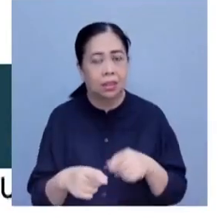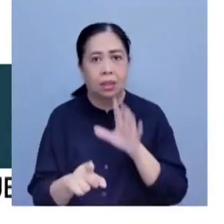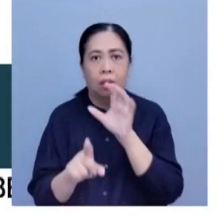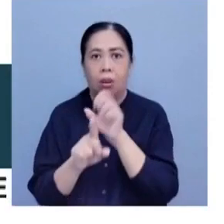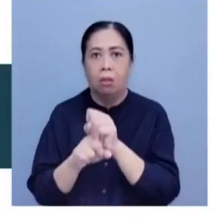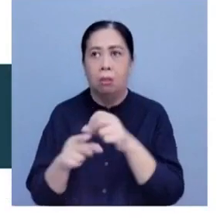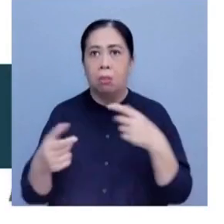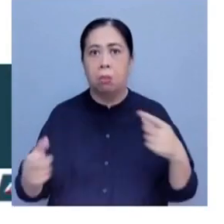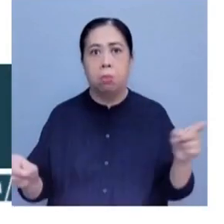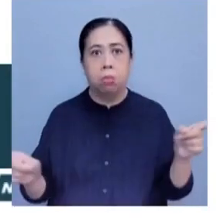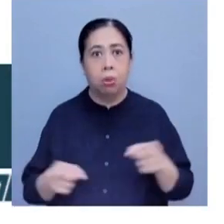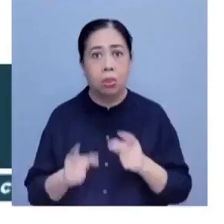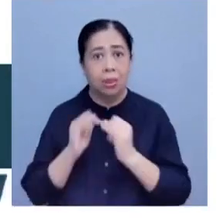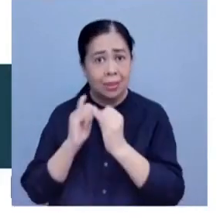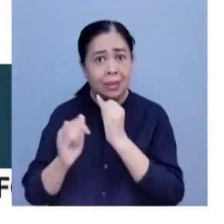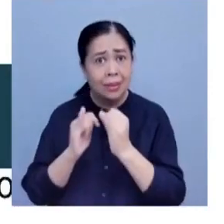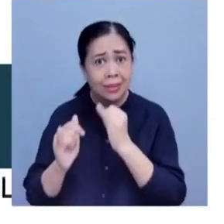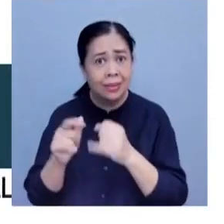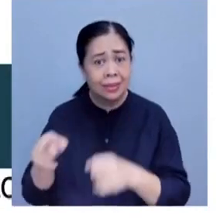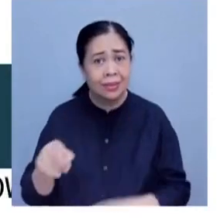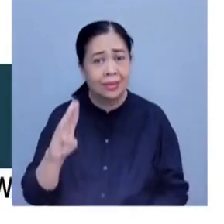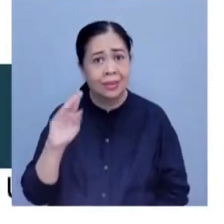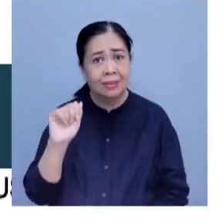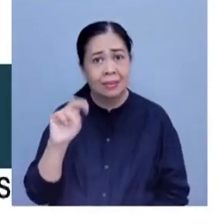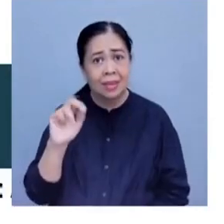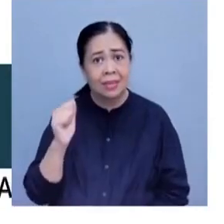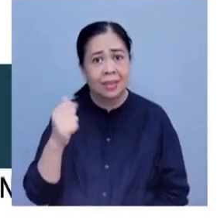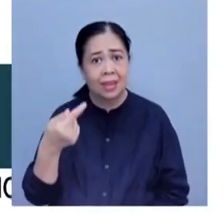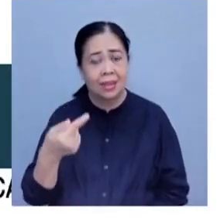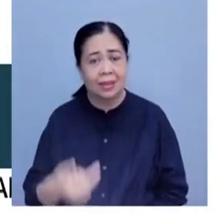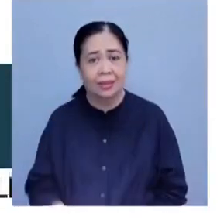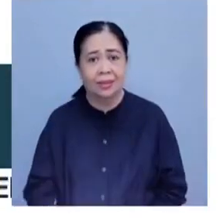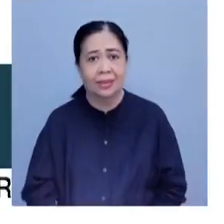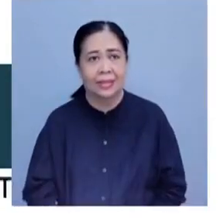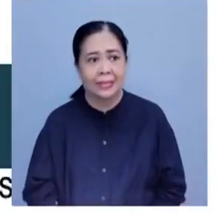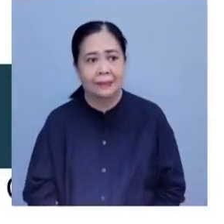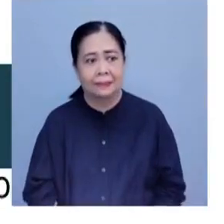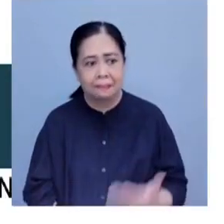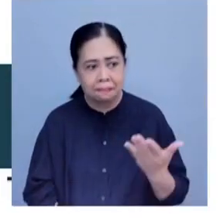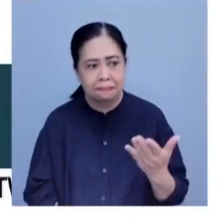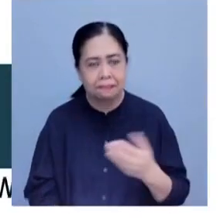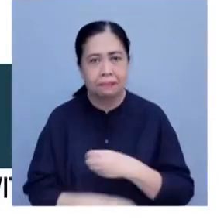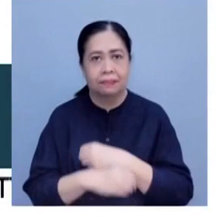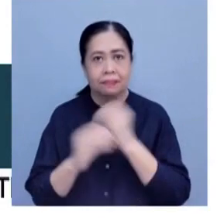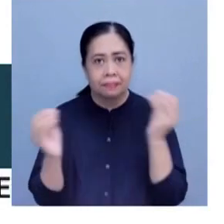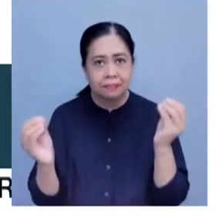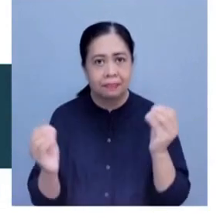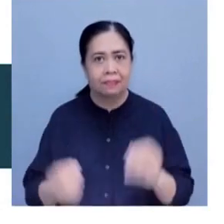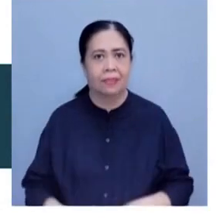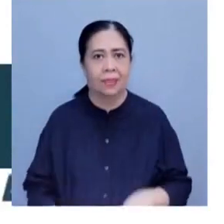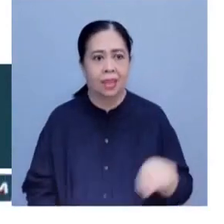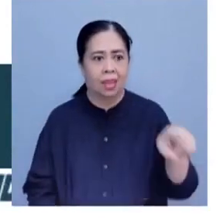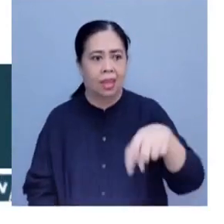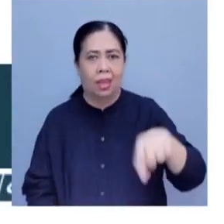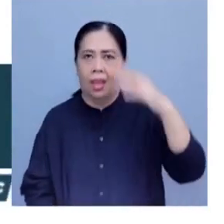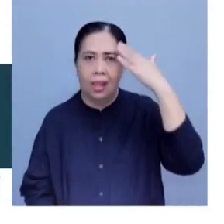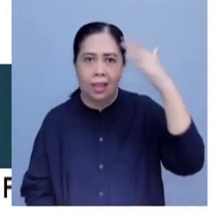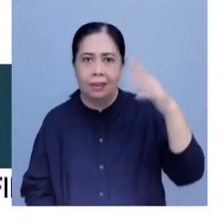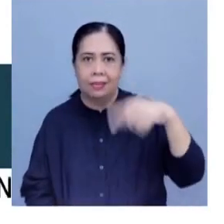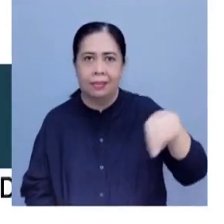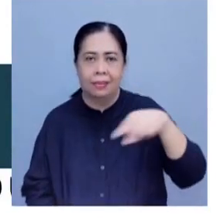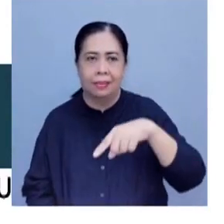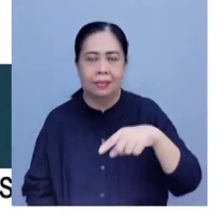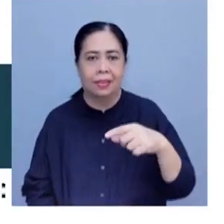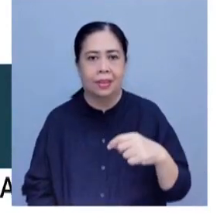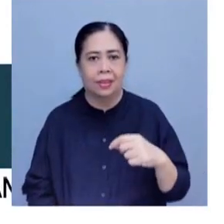nilang ma-interview itong si Bantag? Well, obviously, walang alam itong mga content creators,